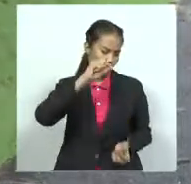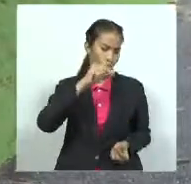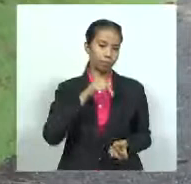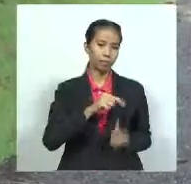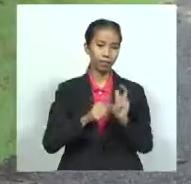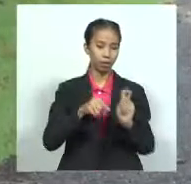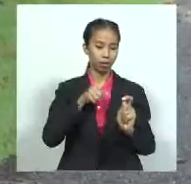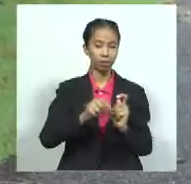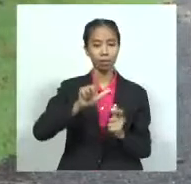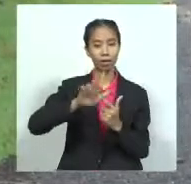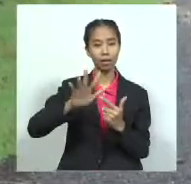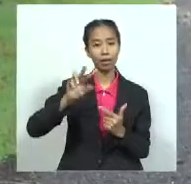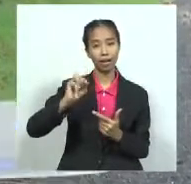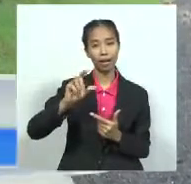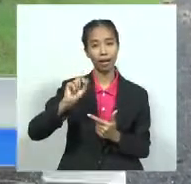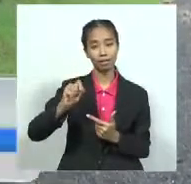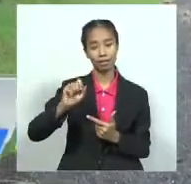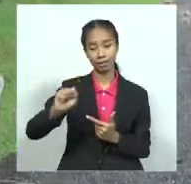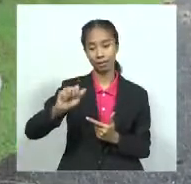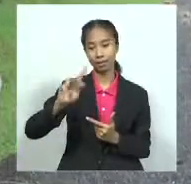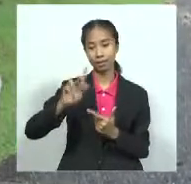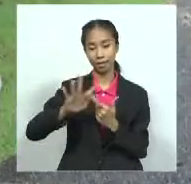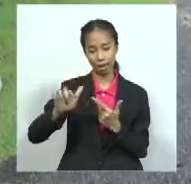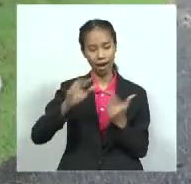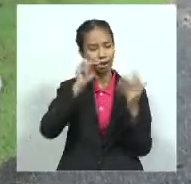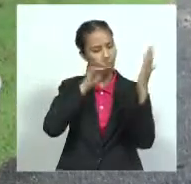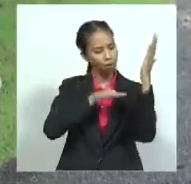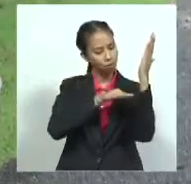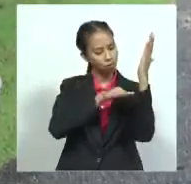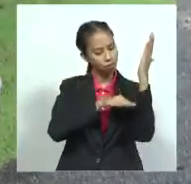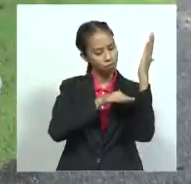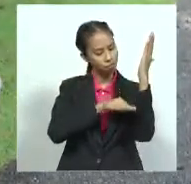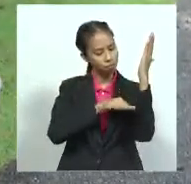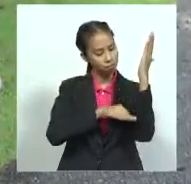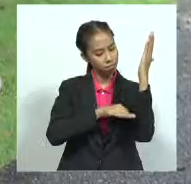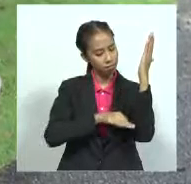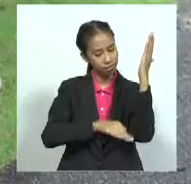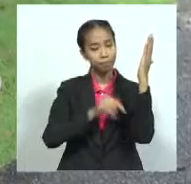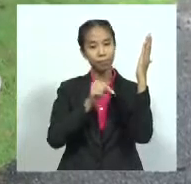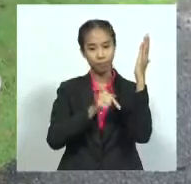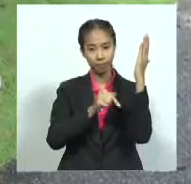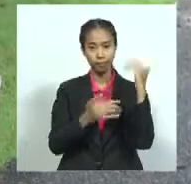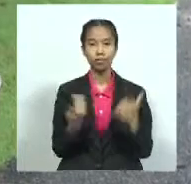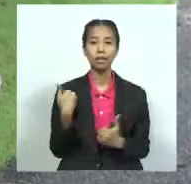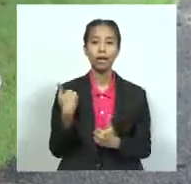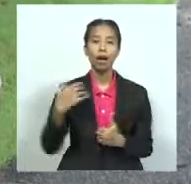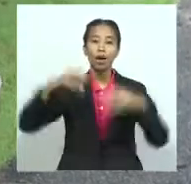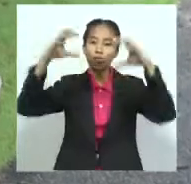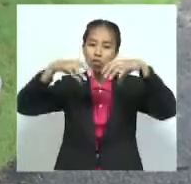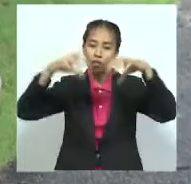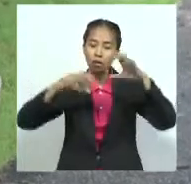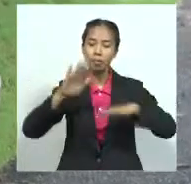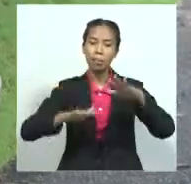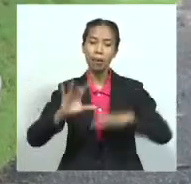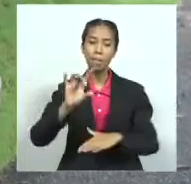านสกานะครับระดับน้ำก็ลดลงต่อเนื่องนะครับและปริมาณน้ำฝนที่วัดได้ก็คือ8มิลลิเมตรซึ่ง